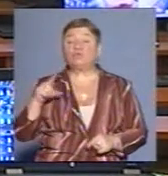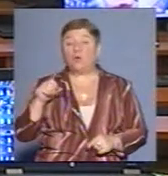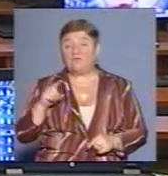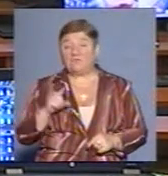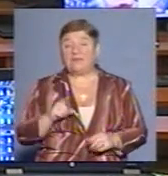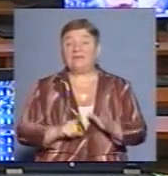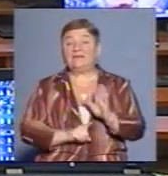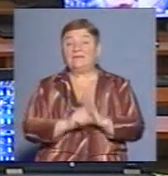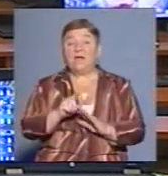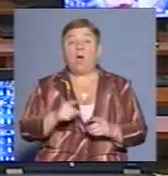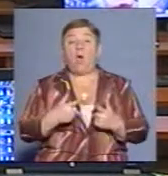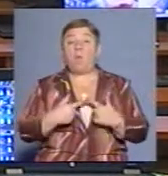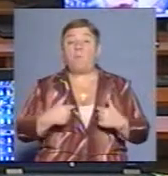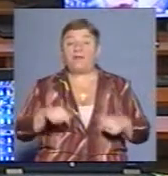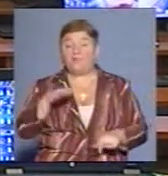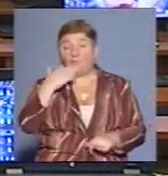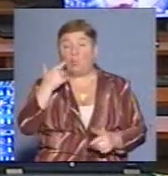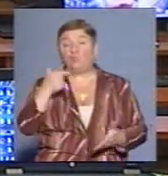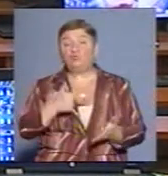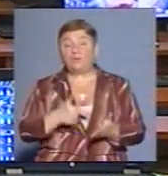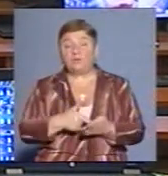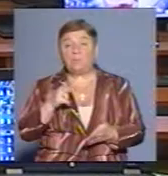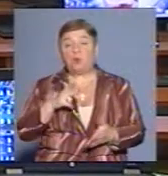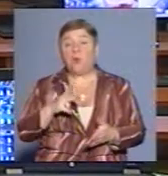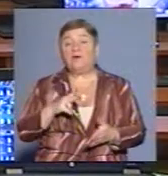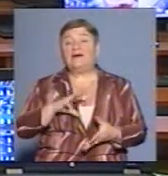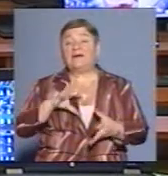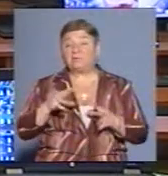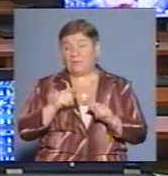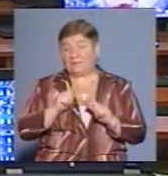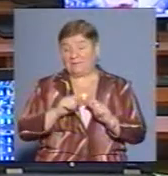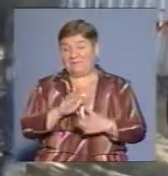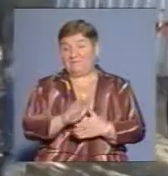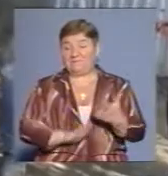будівельну компанію, яка працює в Ужгороді. Про результати рейду – далі в сюжеті.